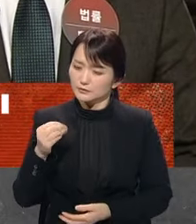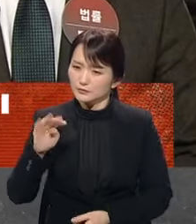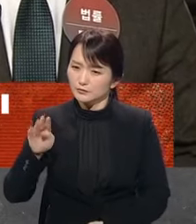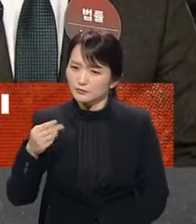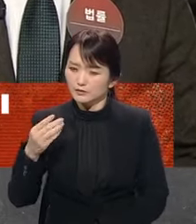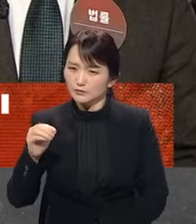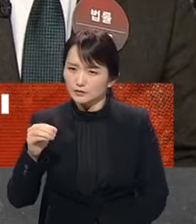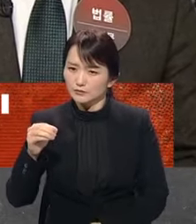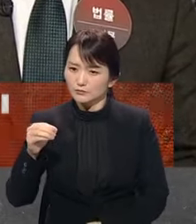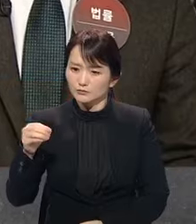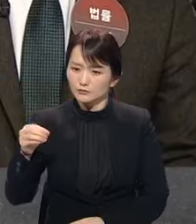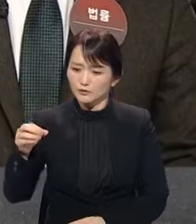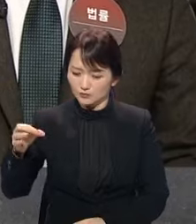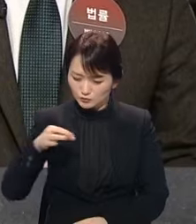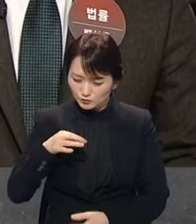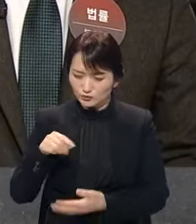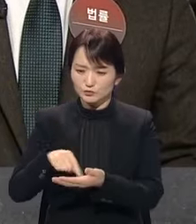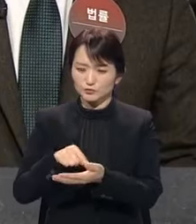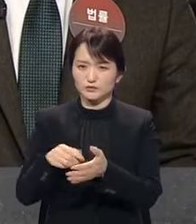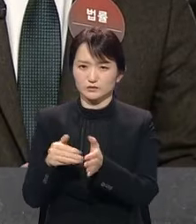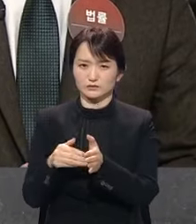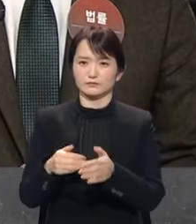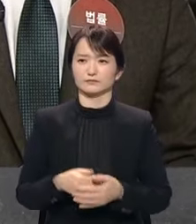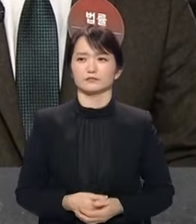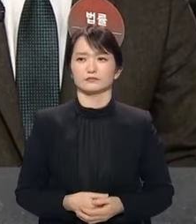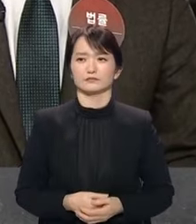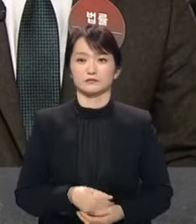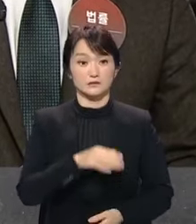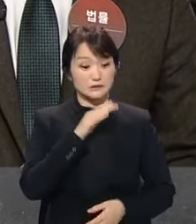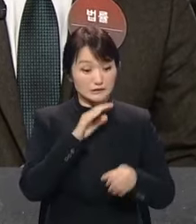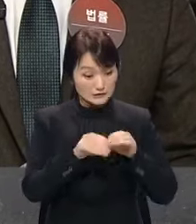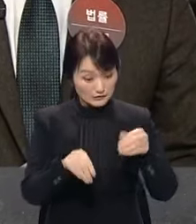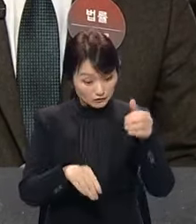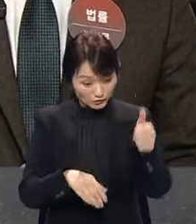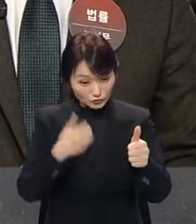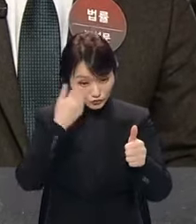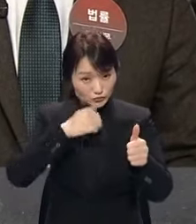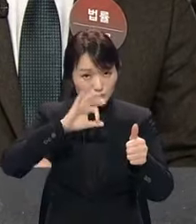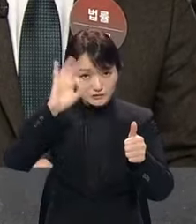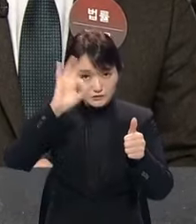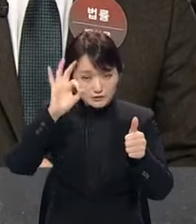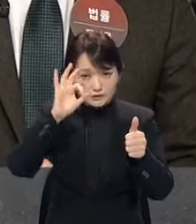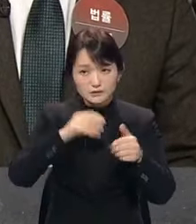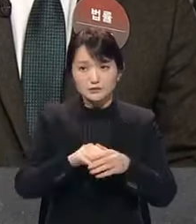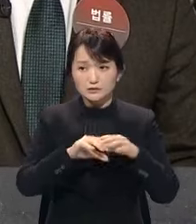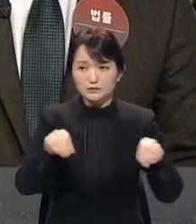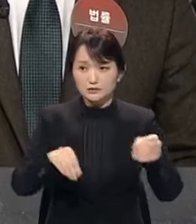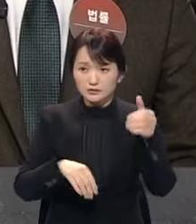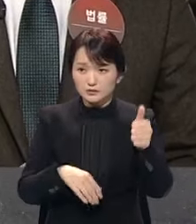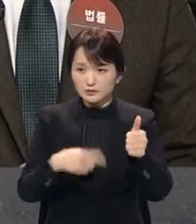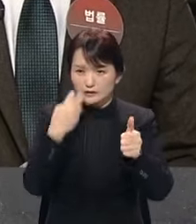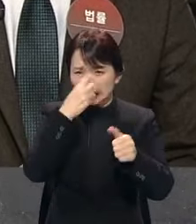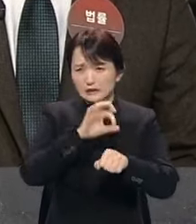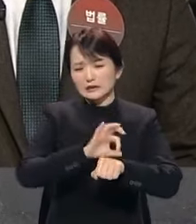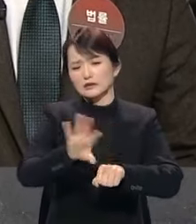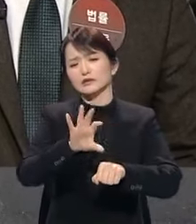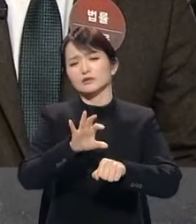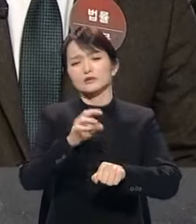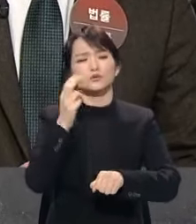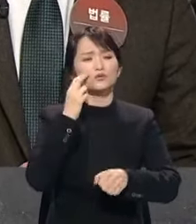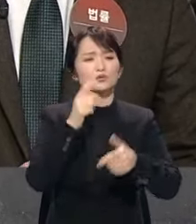보상을 하고 끝을 냈다는데 일단 저 그럼 진짜 땅 주인을 찾아야죠. 진짜 땅 주인의 관리 소홀로 지금 저렇게 소나무가